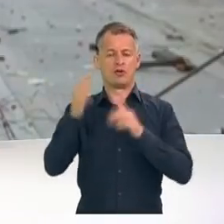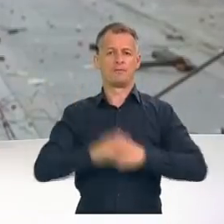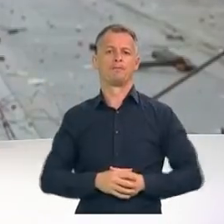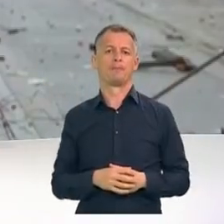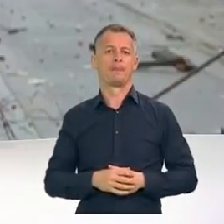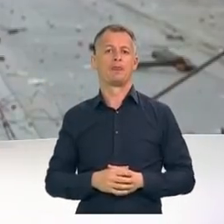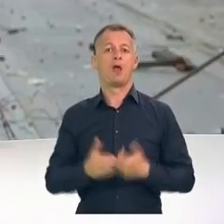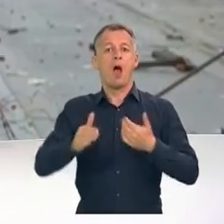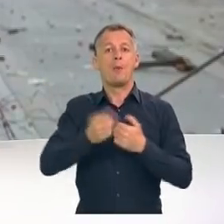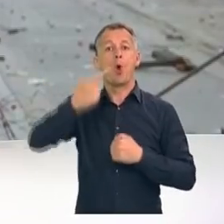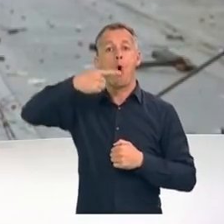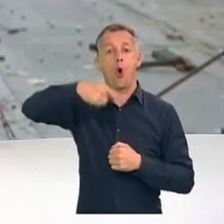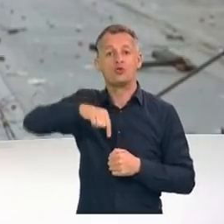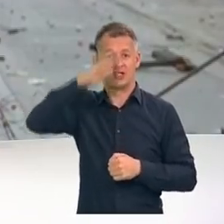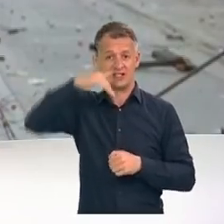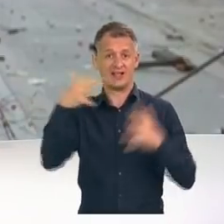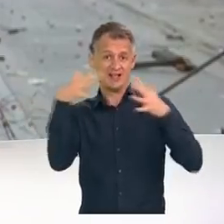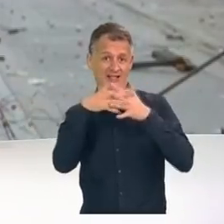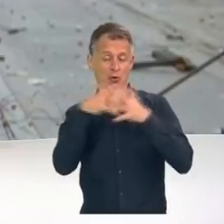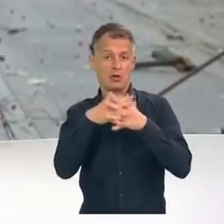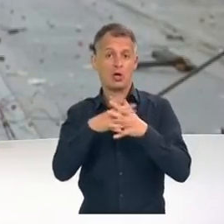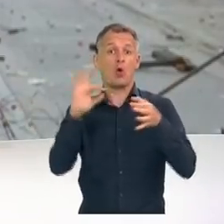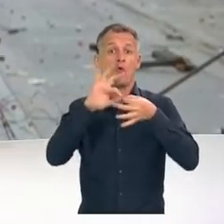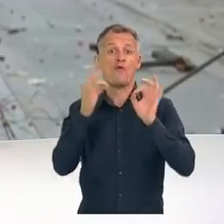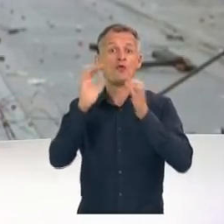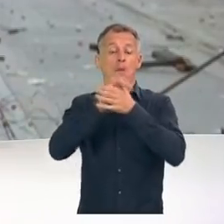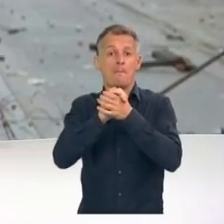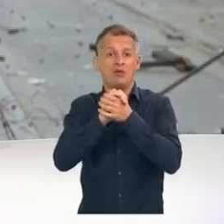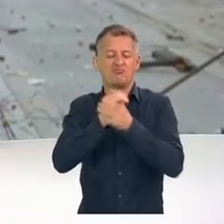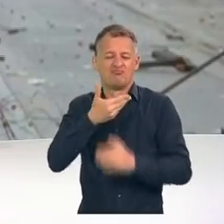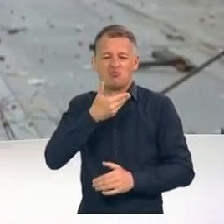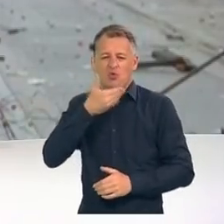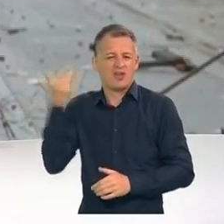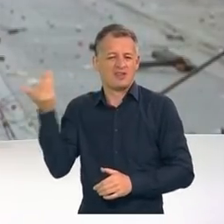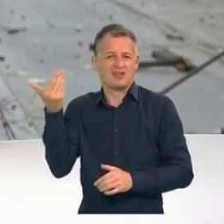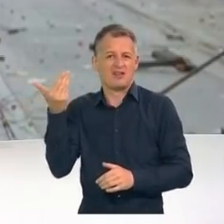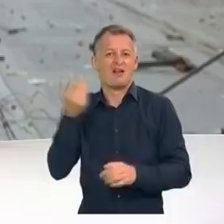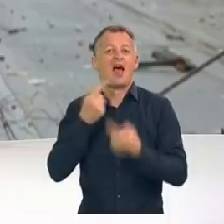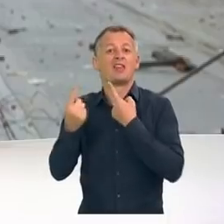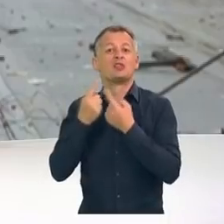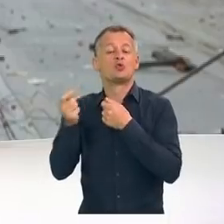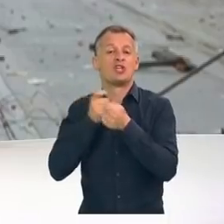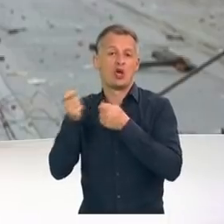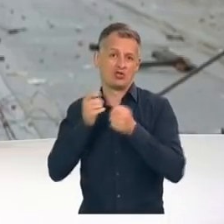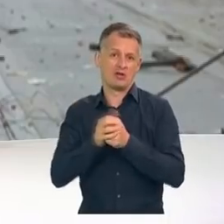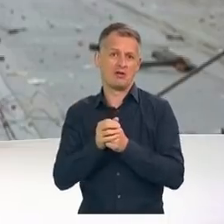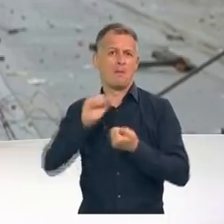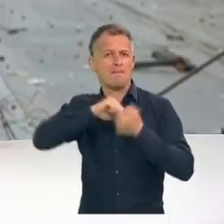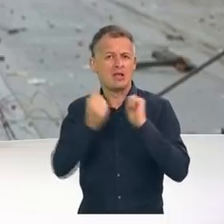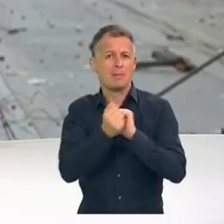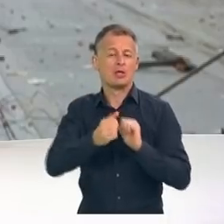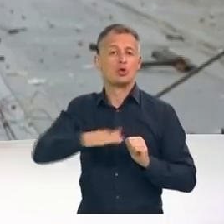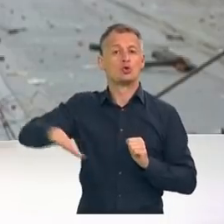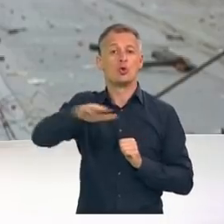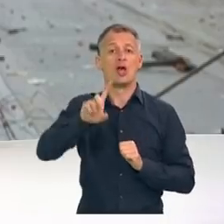La aproape 100 de zile de război, cuvântul pace este în continuare inexistent pe masa negocierilor. Bătălia continuă pentru regiunea